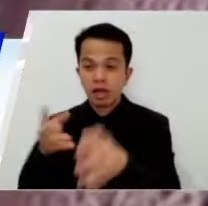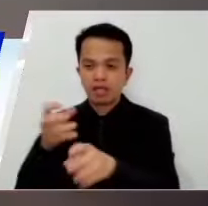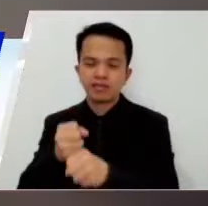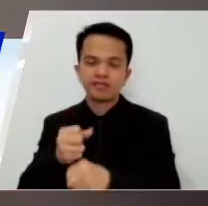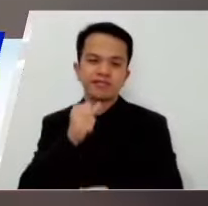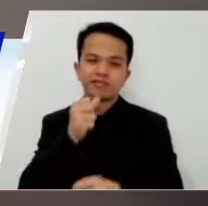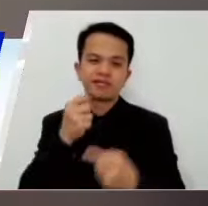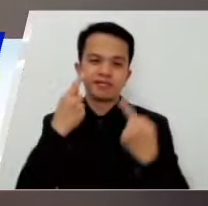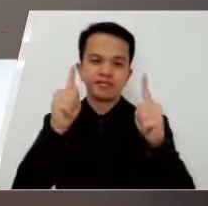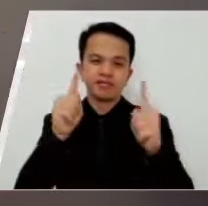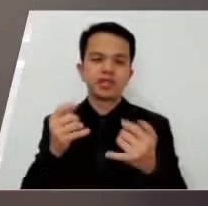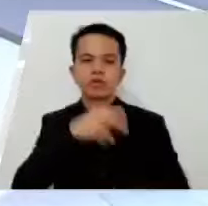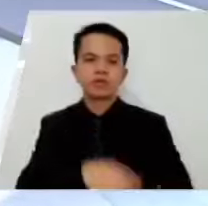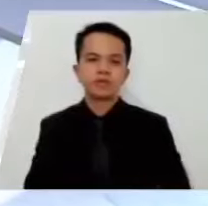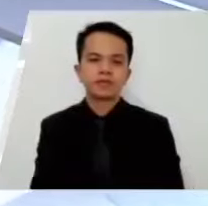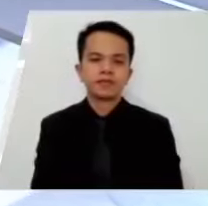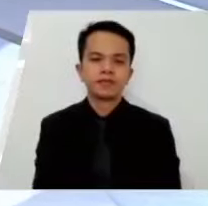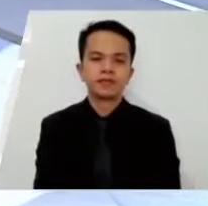mga suspect.